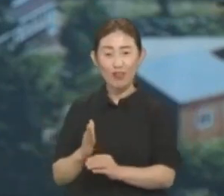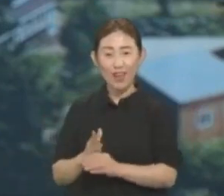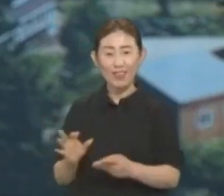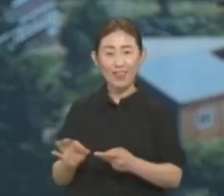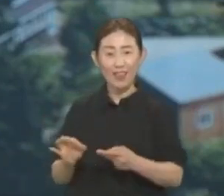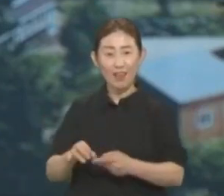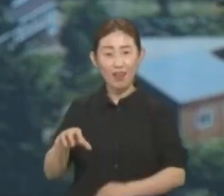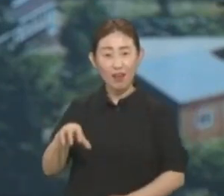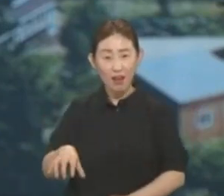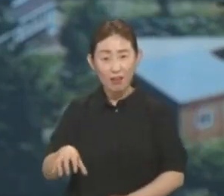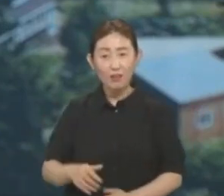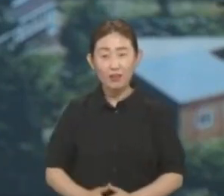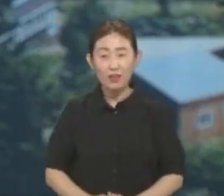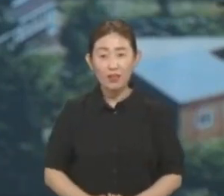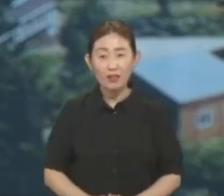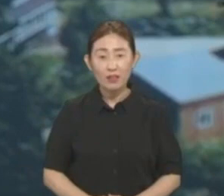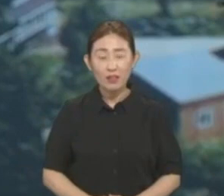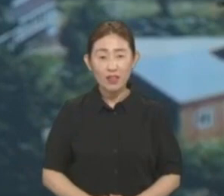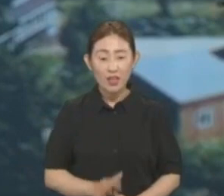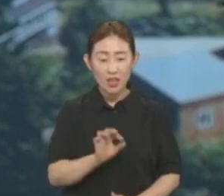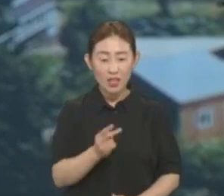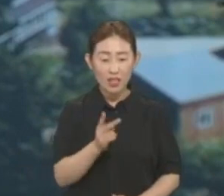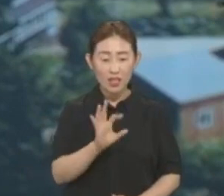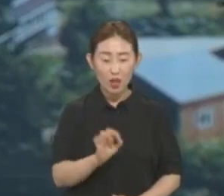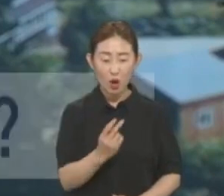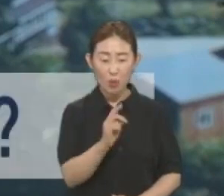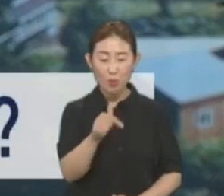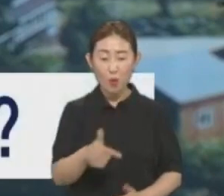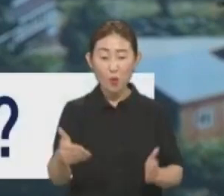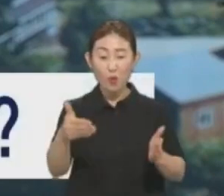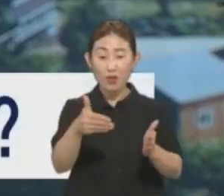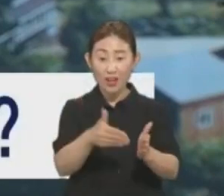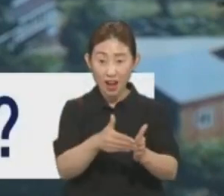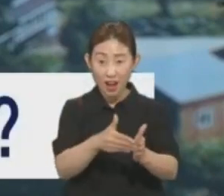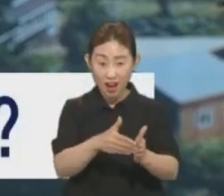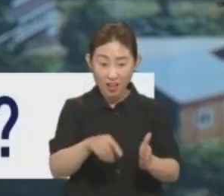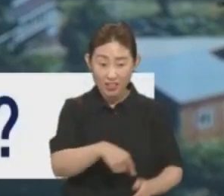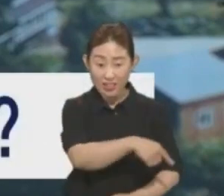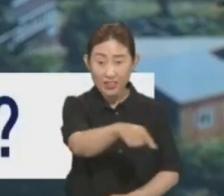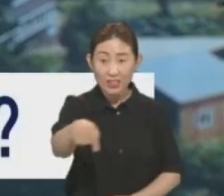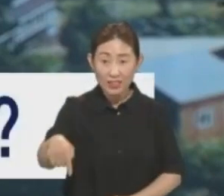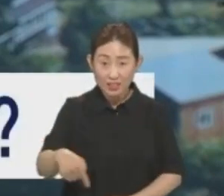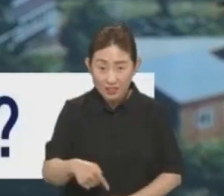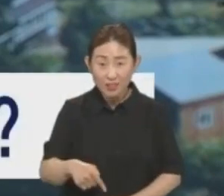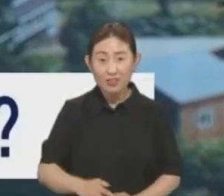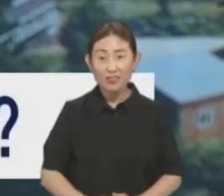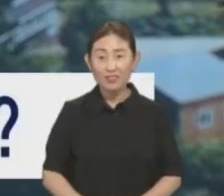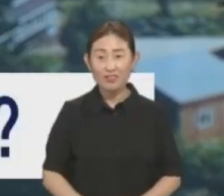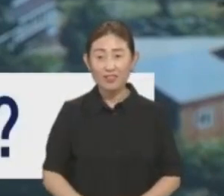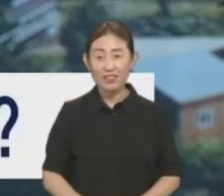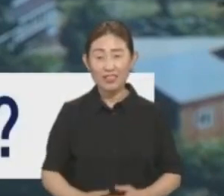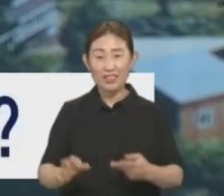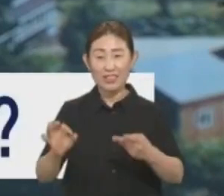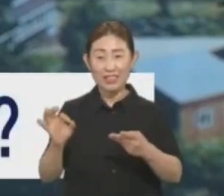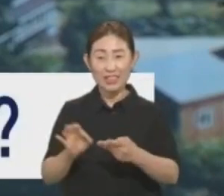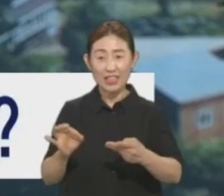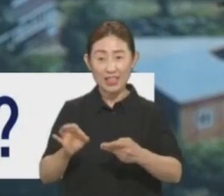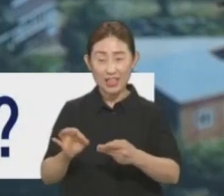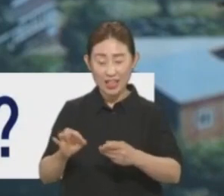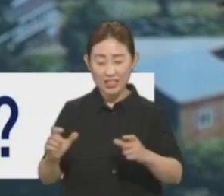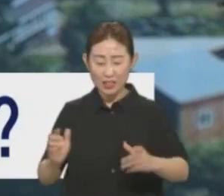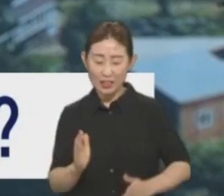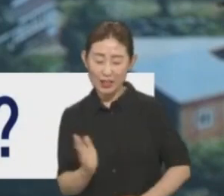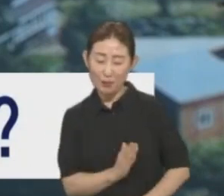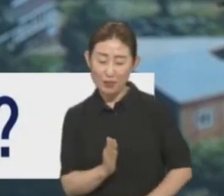이곳 안면도 영목항은 우리 태안의 가장 남단에